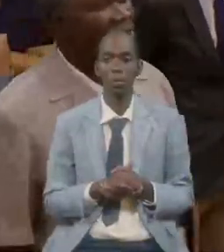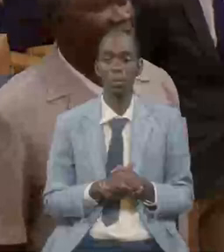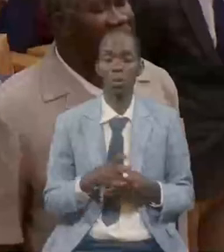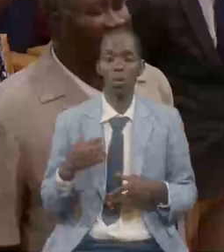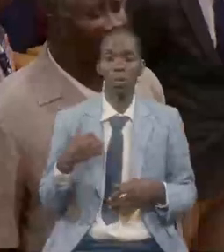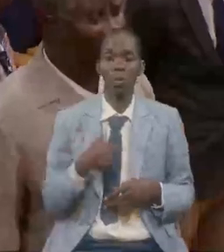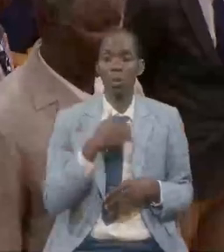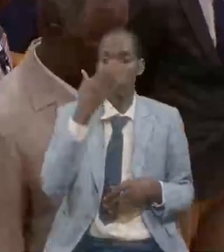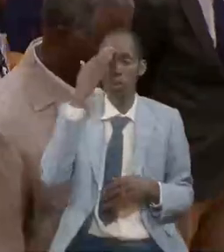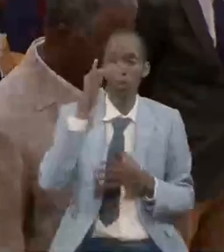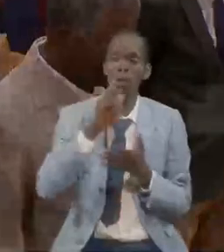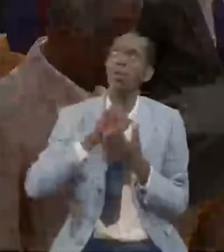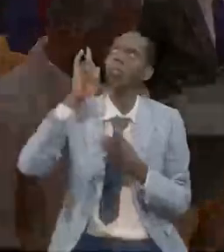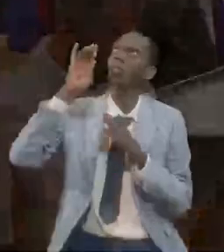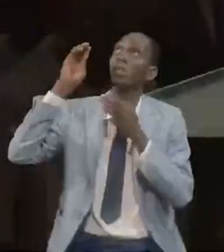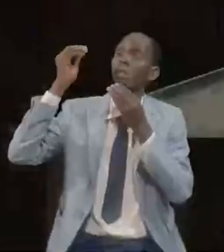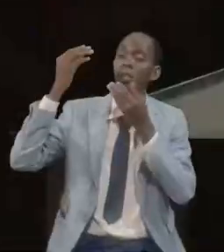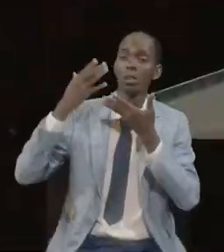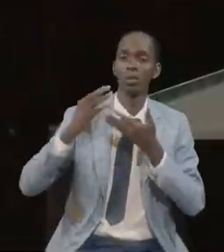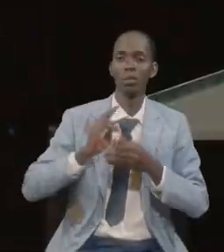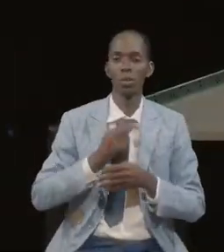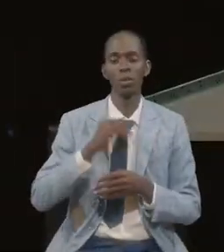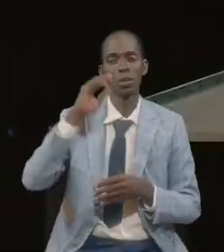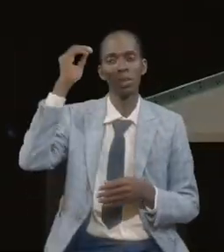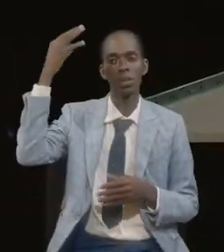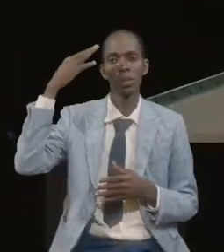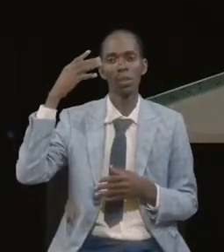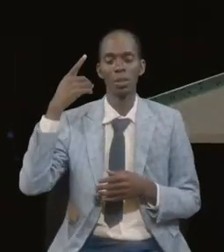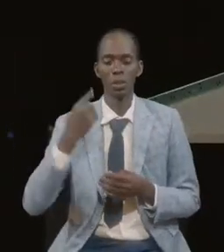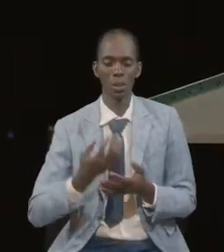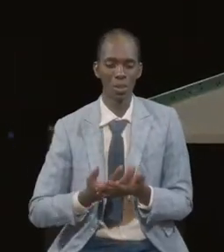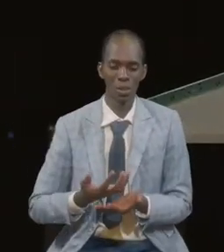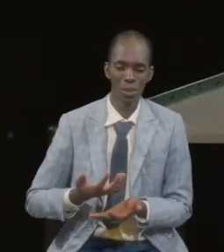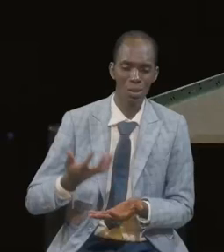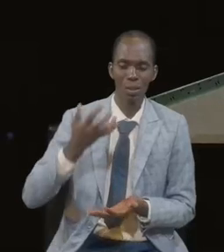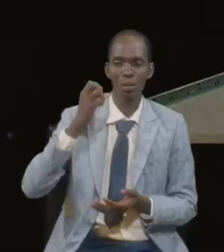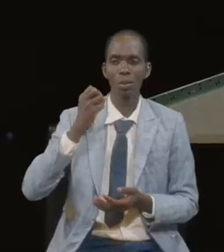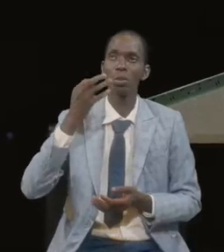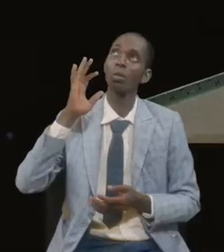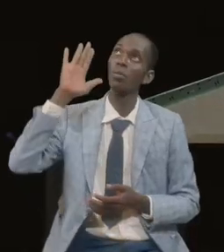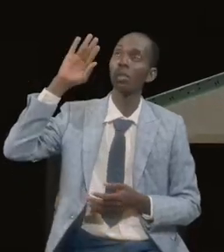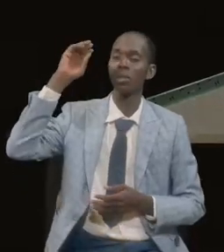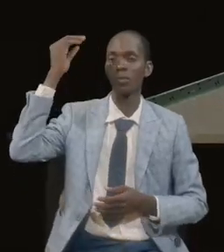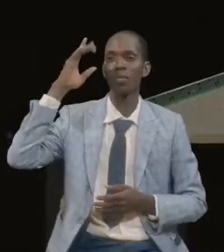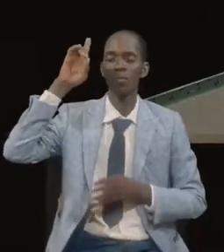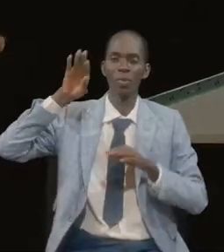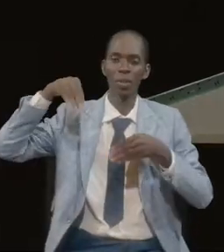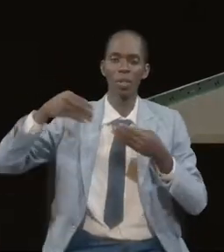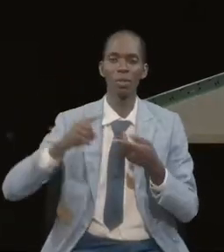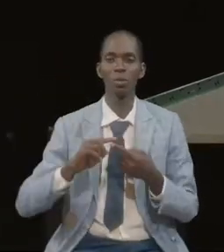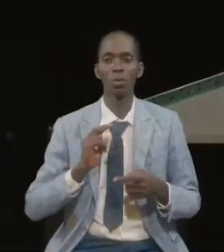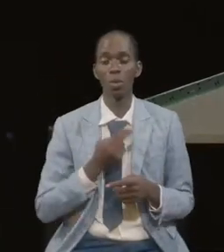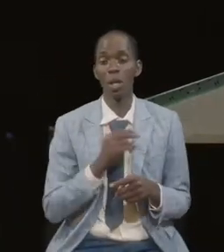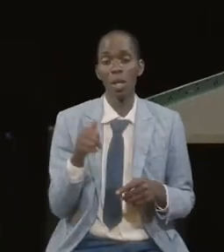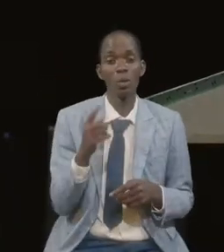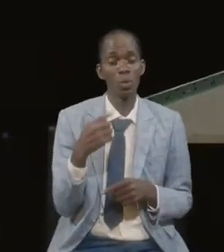qu'il nous a donné la grâce, la richesse de sa grâce. Il nous l'a accordé. Où